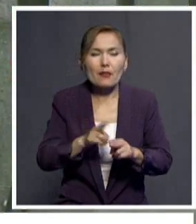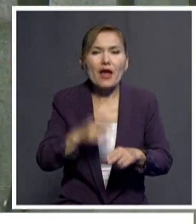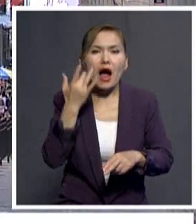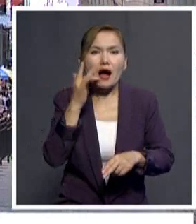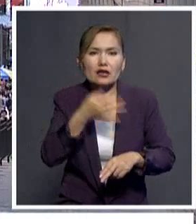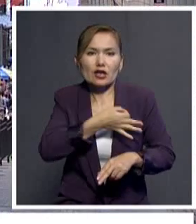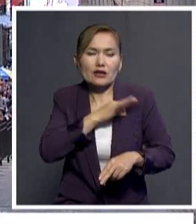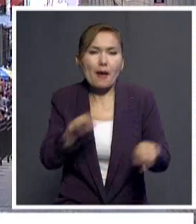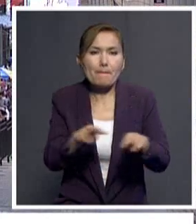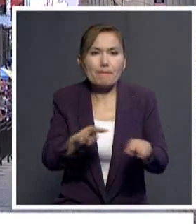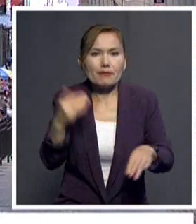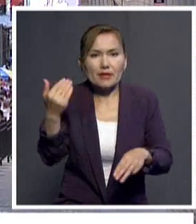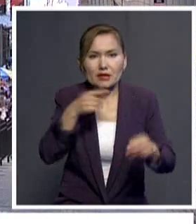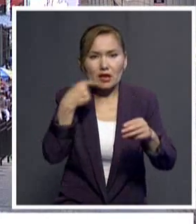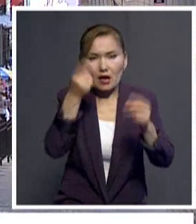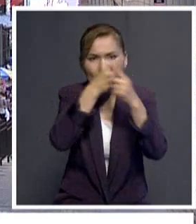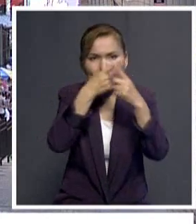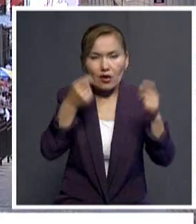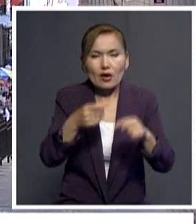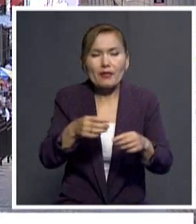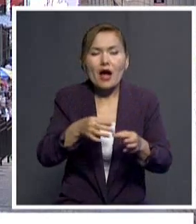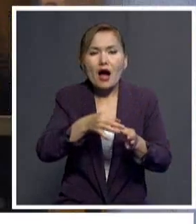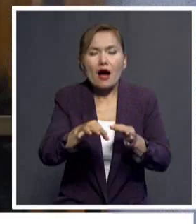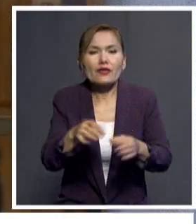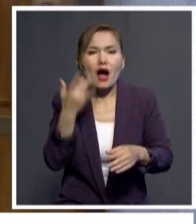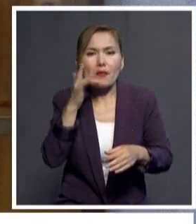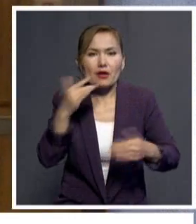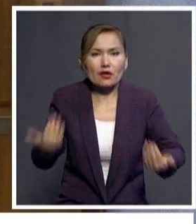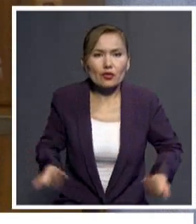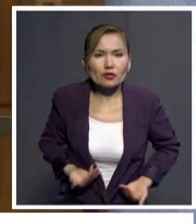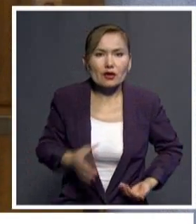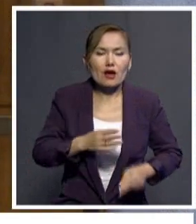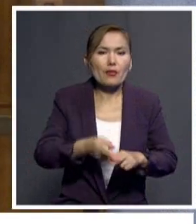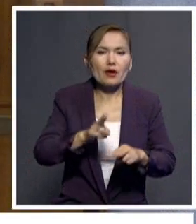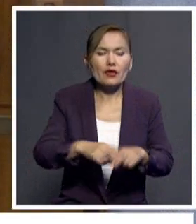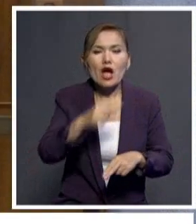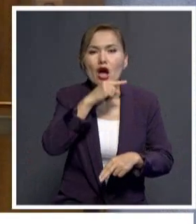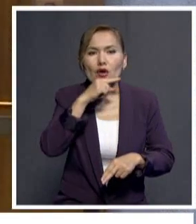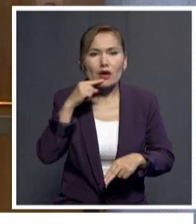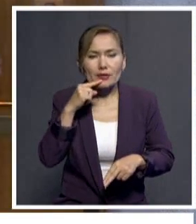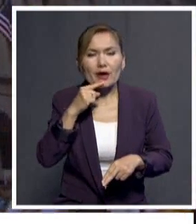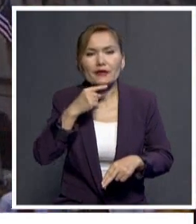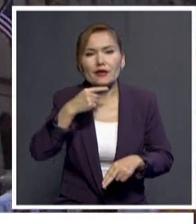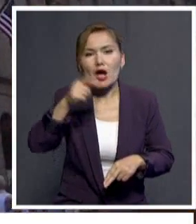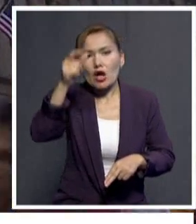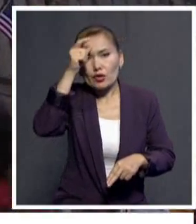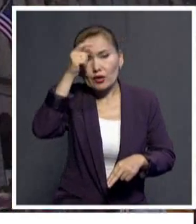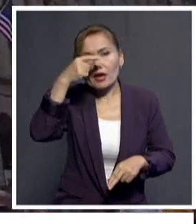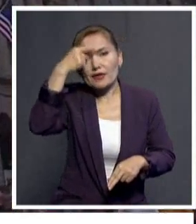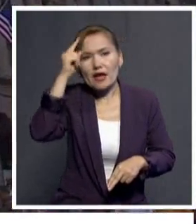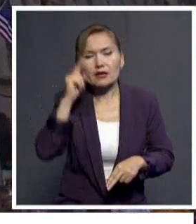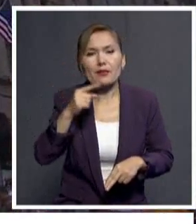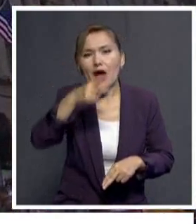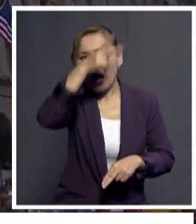мәліметінше, үшеуі де Нью-Йорктың Бруклин ауданында тұрып келген. Тергеудің болжамы бойынша олар ресей, гүржі, әзербайжан, Латвия,